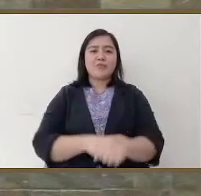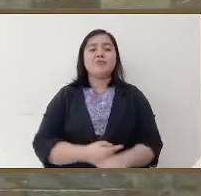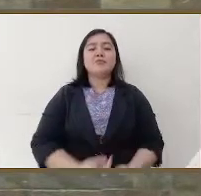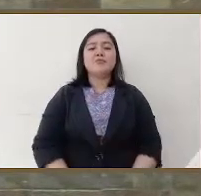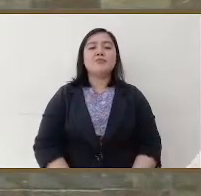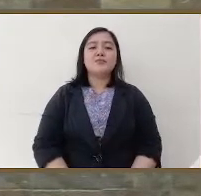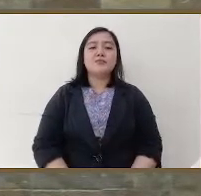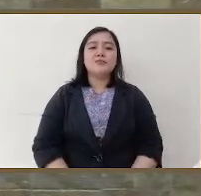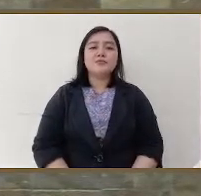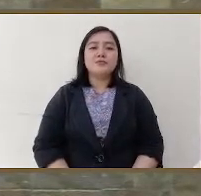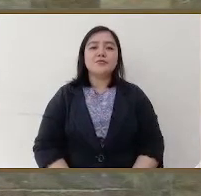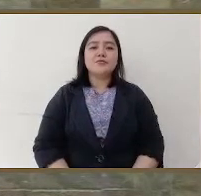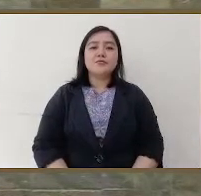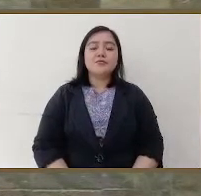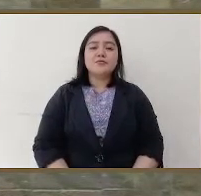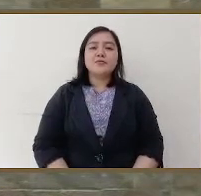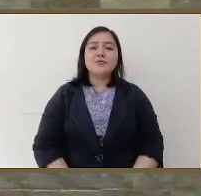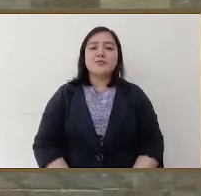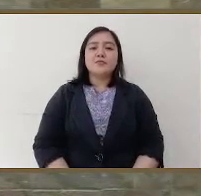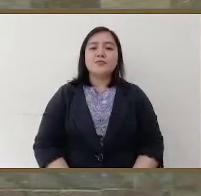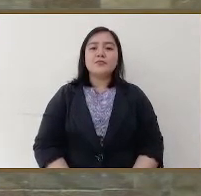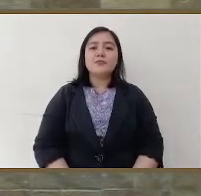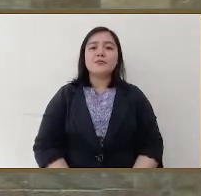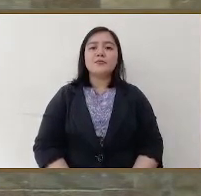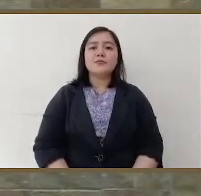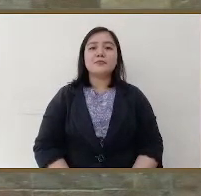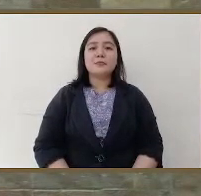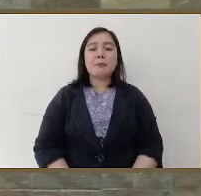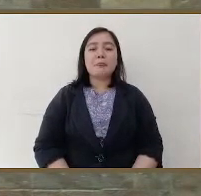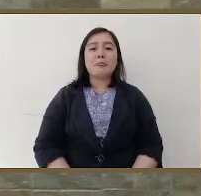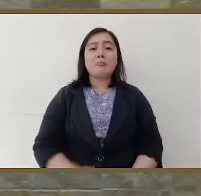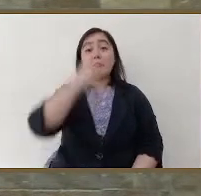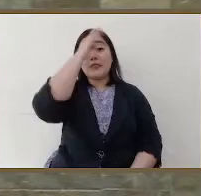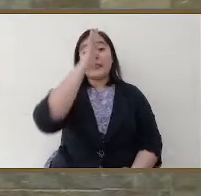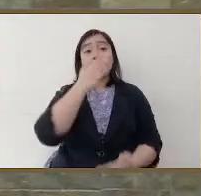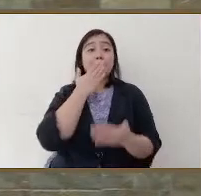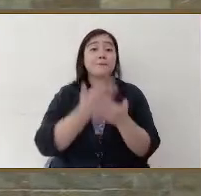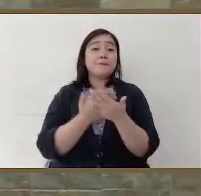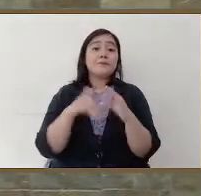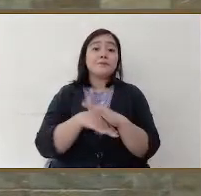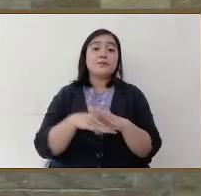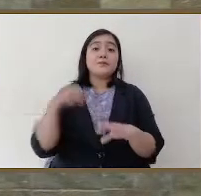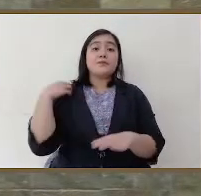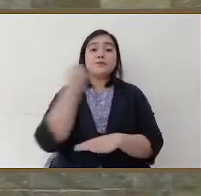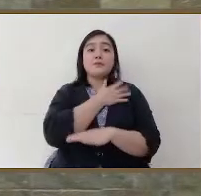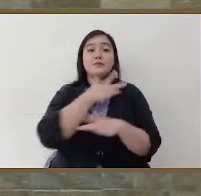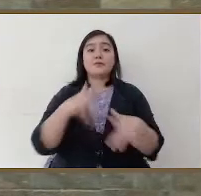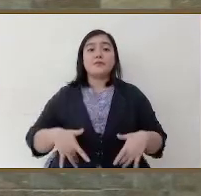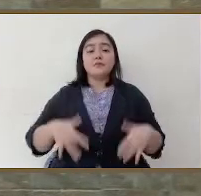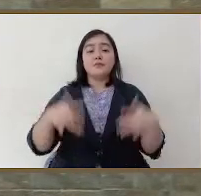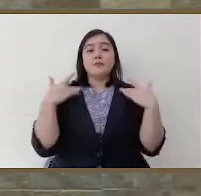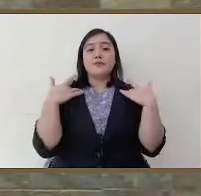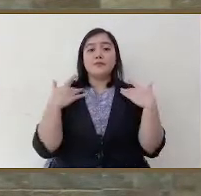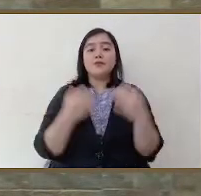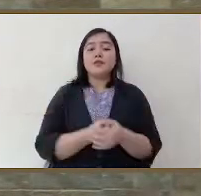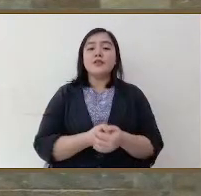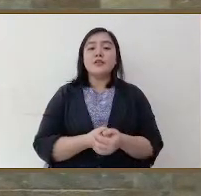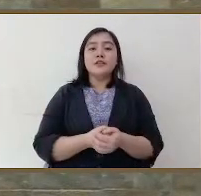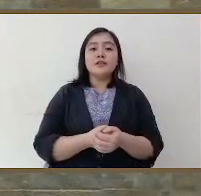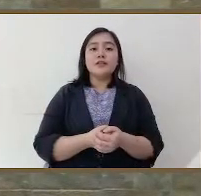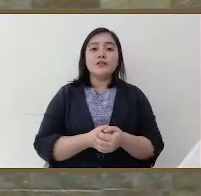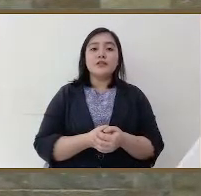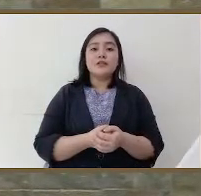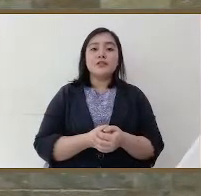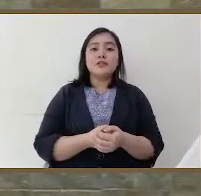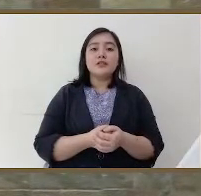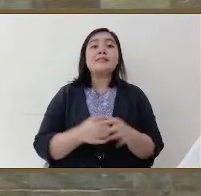Now, sa kabutihan ng Diyos sa buhay po natin ay ito rin po ay pumasok sa puso